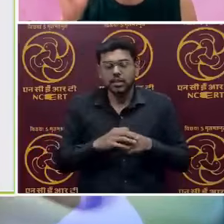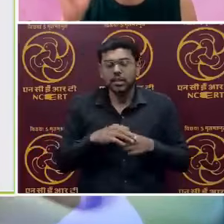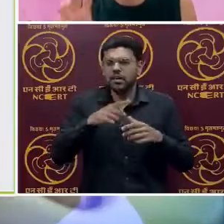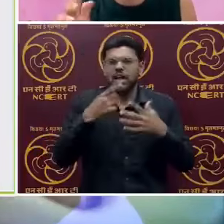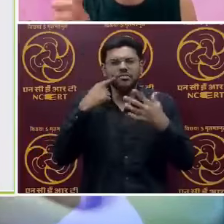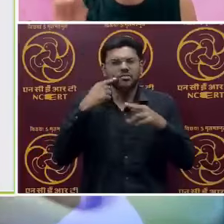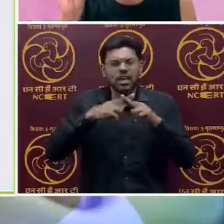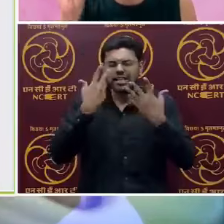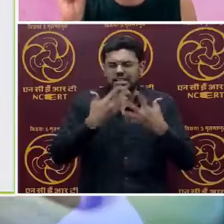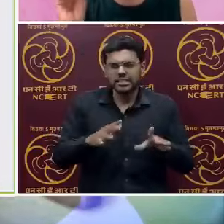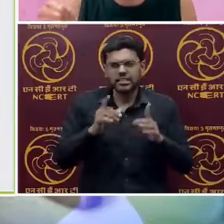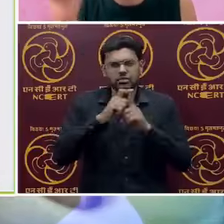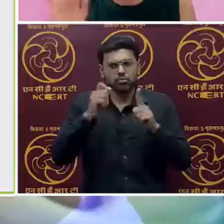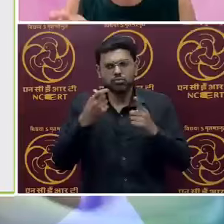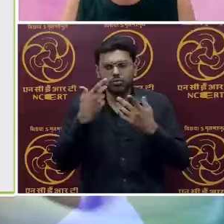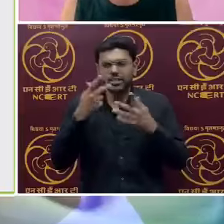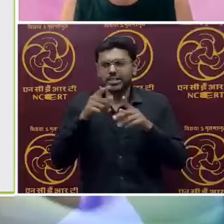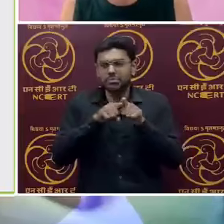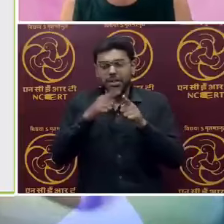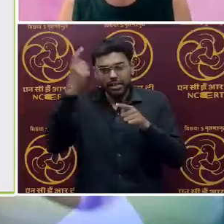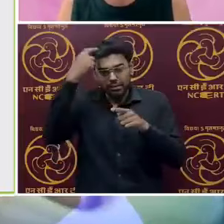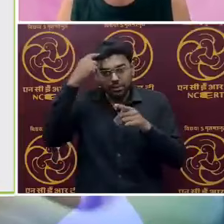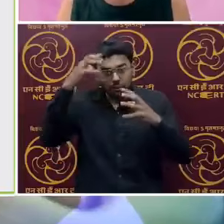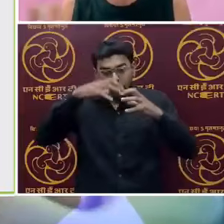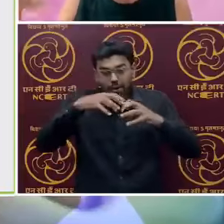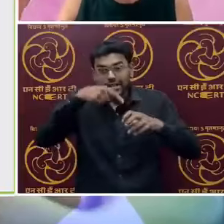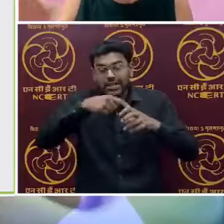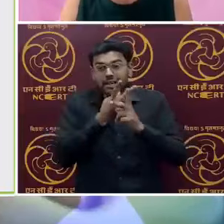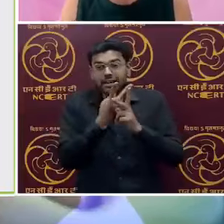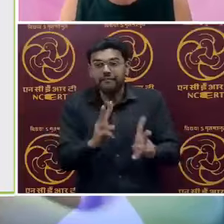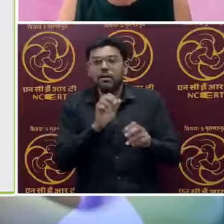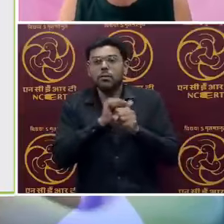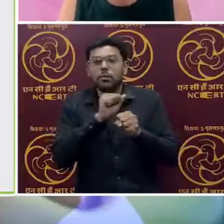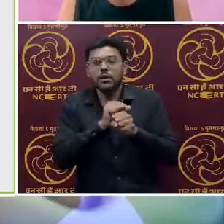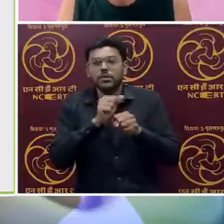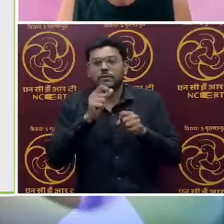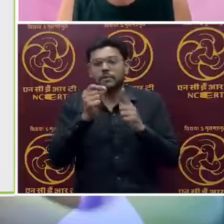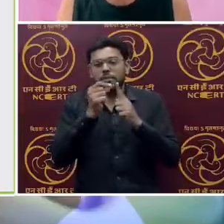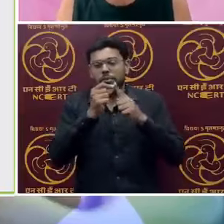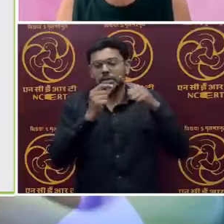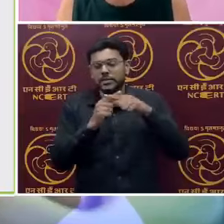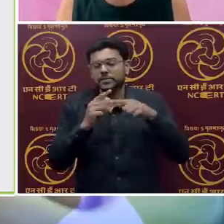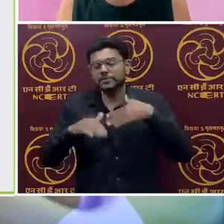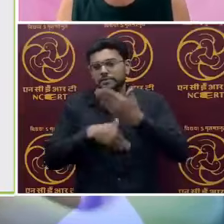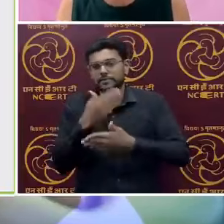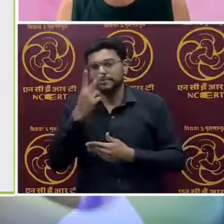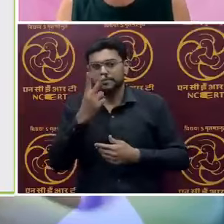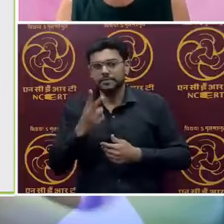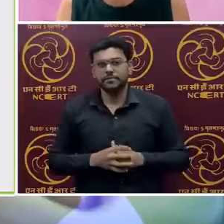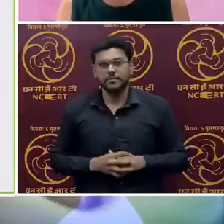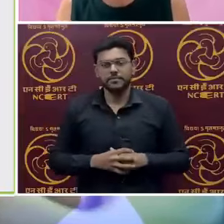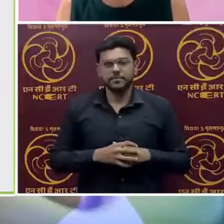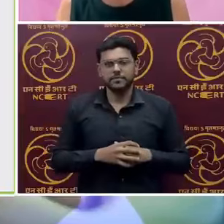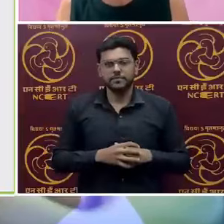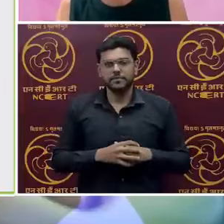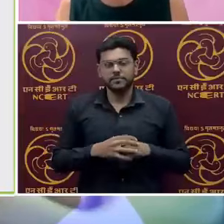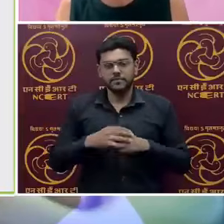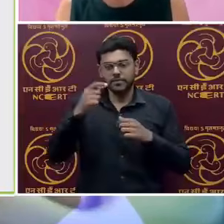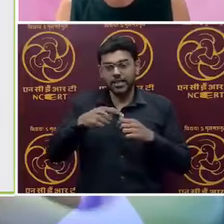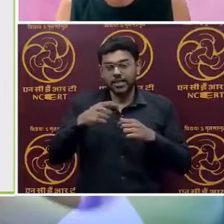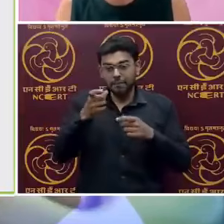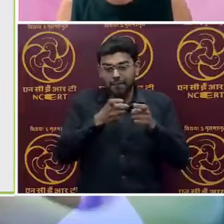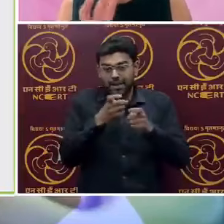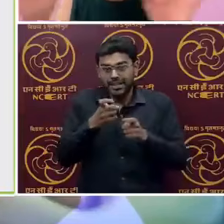do is the outcome of their different brain functioning. और हम जिसको बोलते हैं, if you go to the next slide, is it's like having a different operating